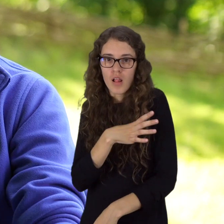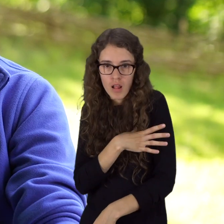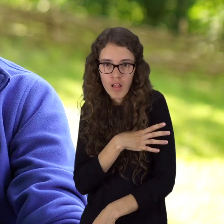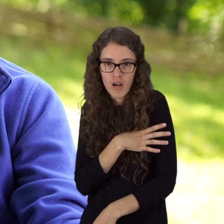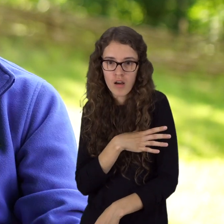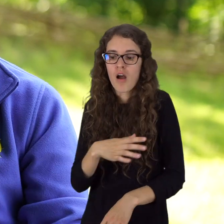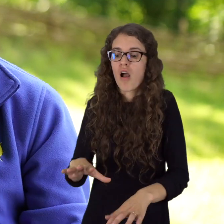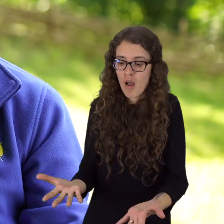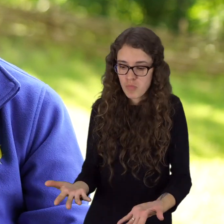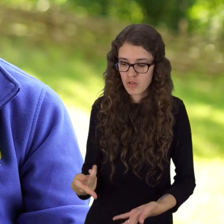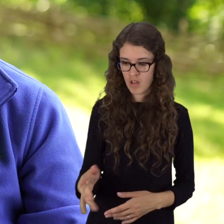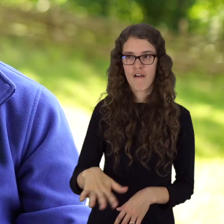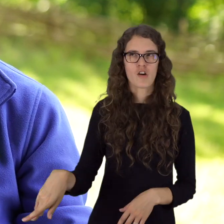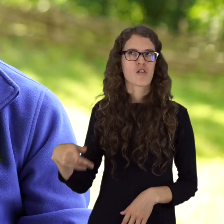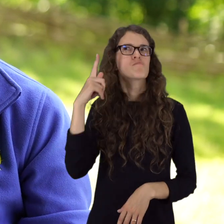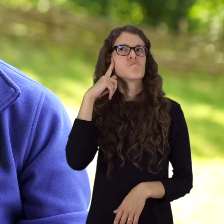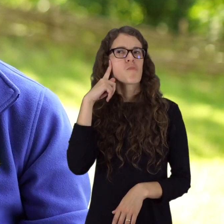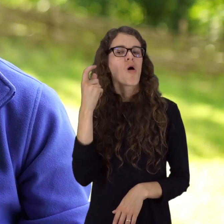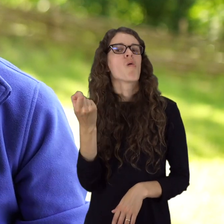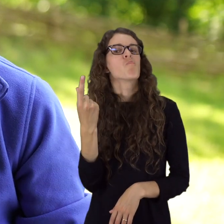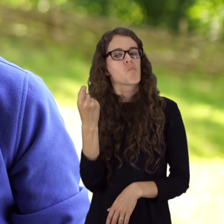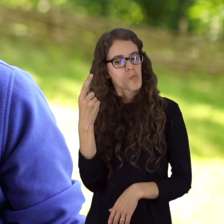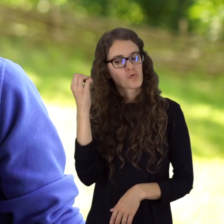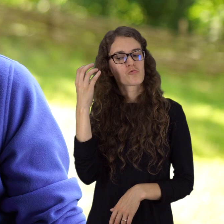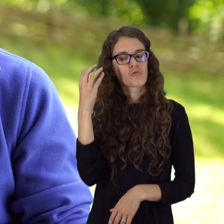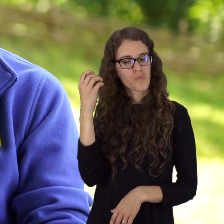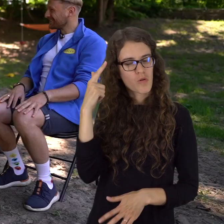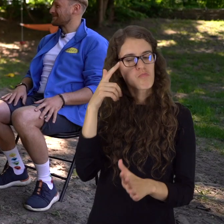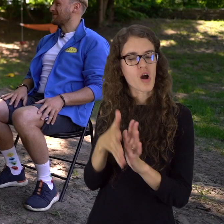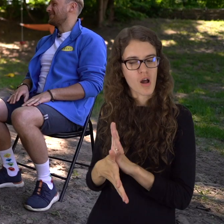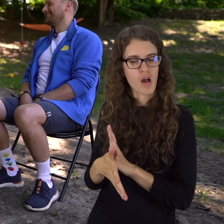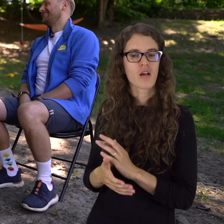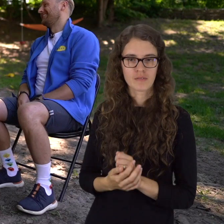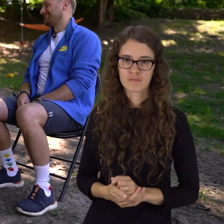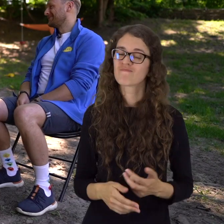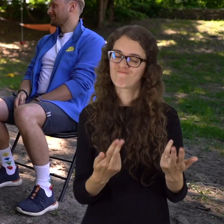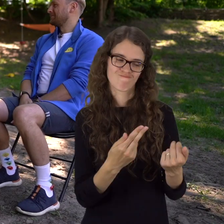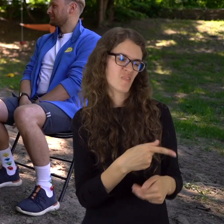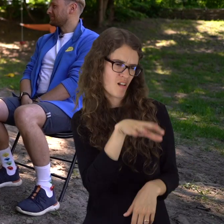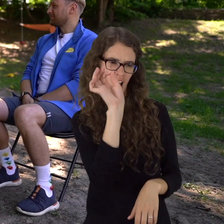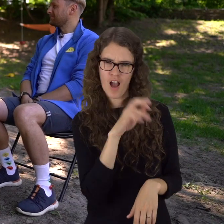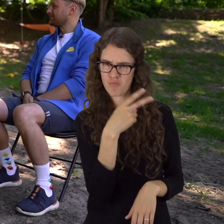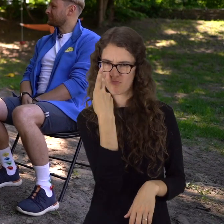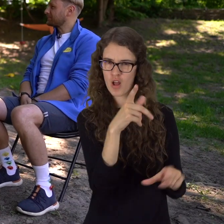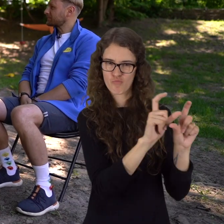negalėsi padaryti. Tai tada jie, aha, gal čia visai gal čia ir yra ryšys Taip, tarp to. Dažnai mokyklose vaikai, ypač